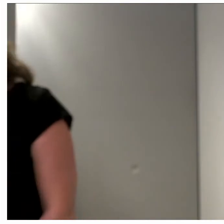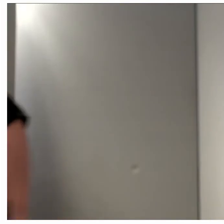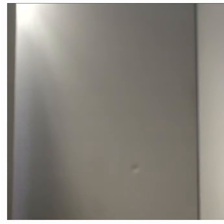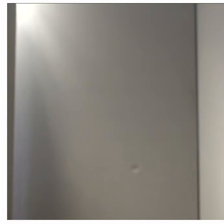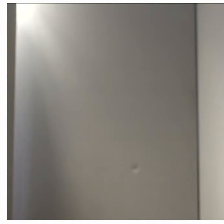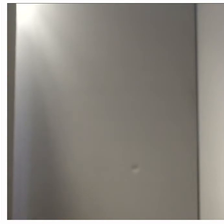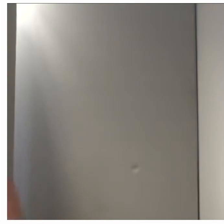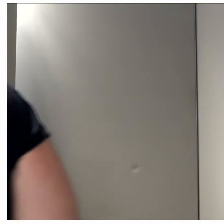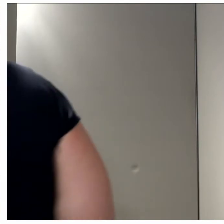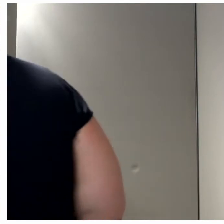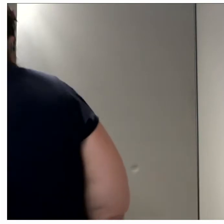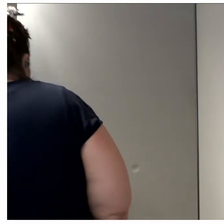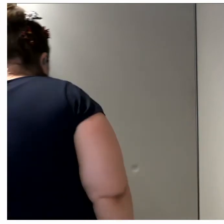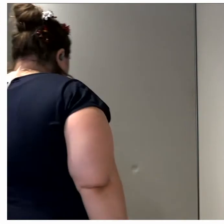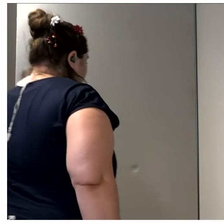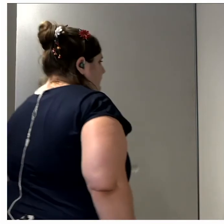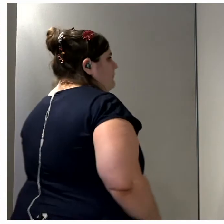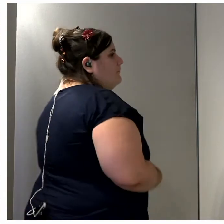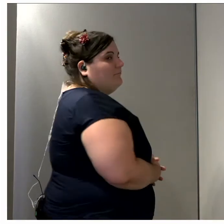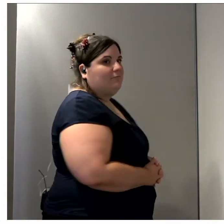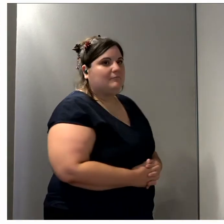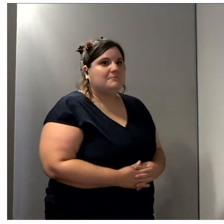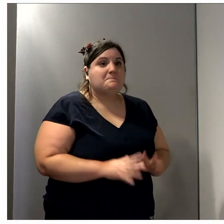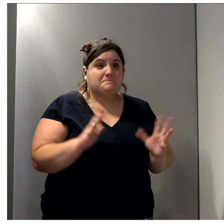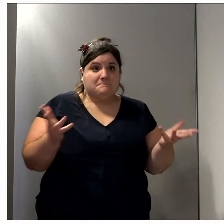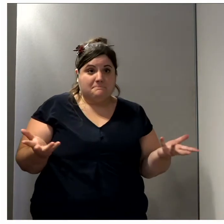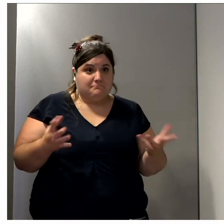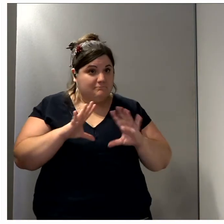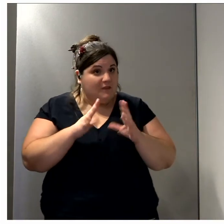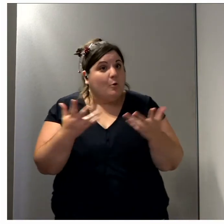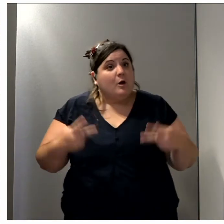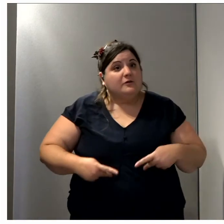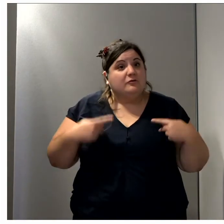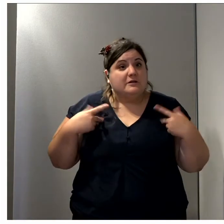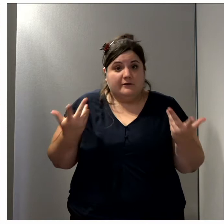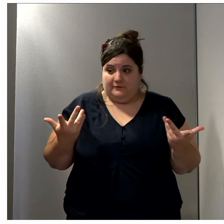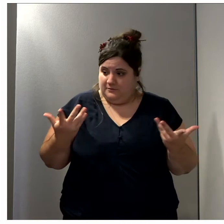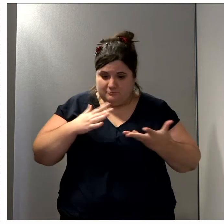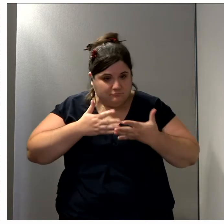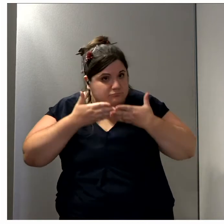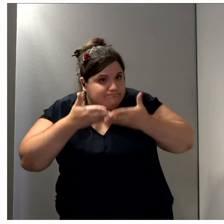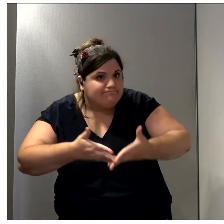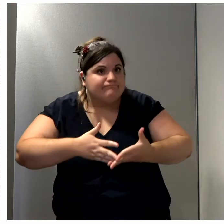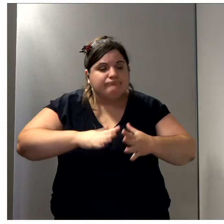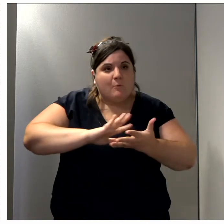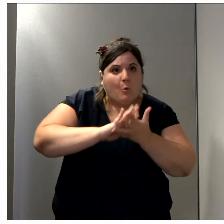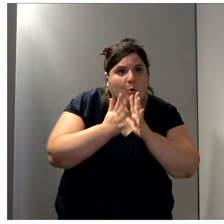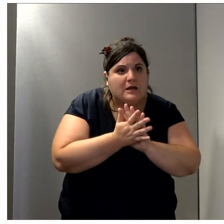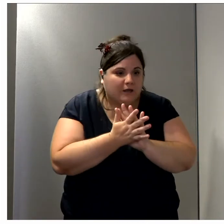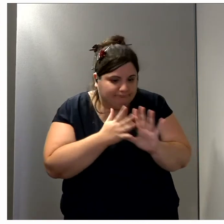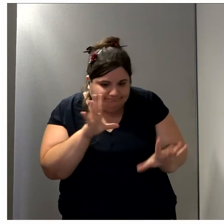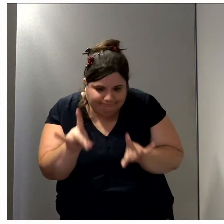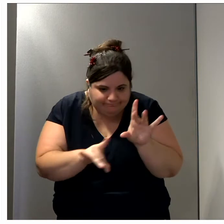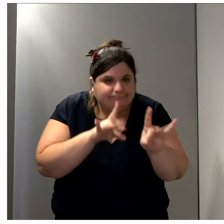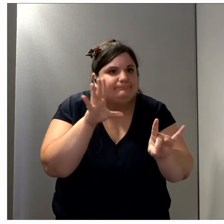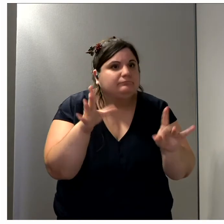La finalité de ces ateliers, ce n'est pas simplement la pratique. Les jeunes, eux, ils souhaitaient aller plus loin. Ils